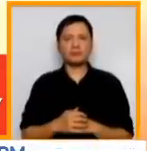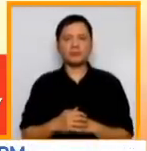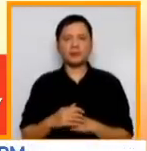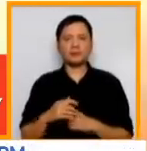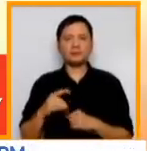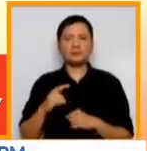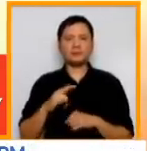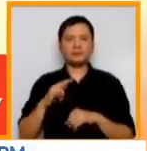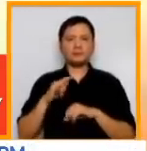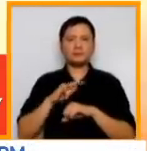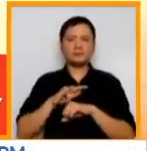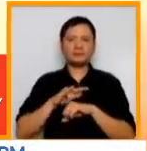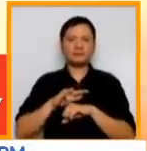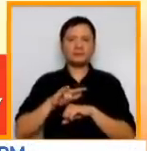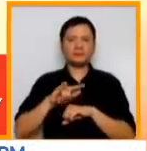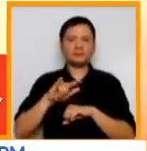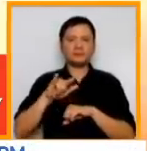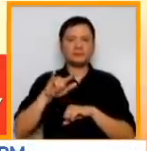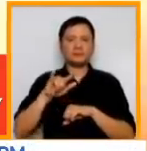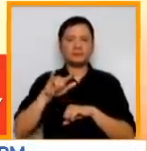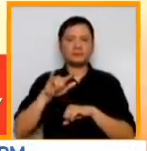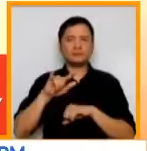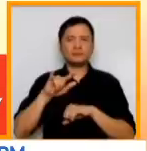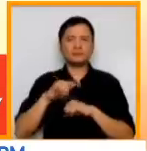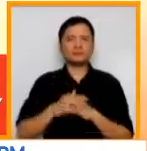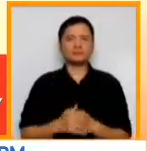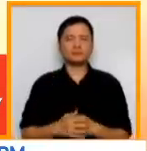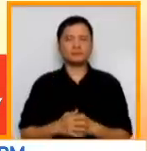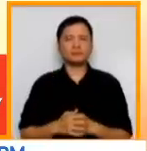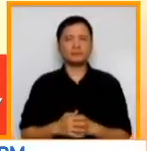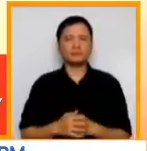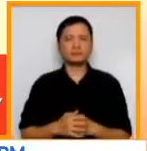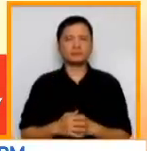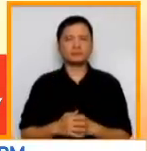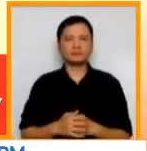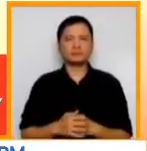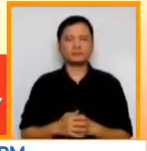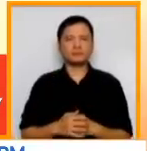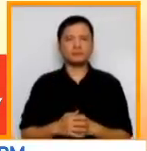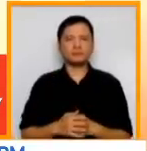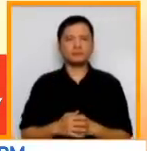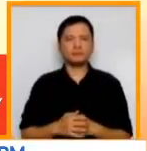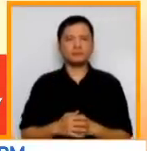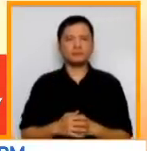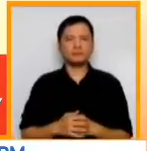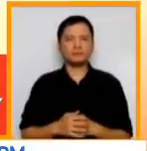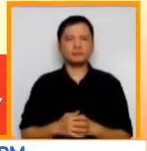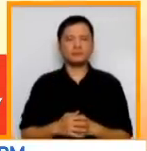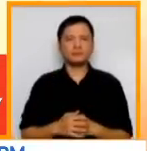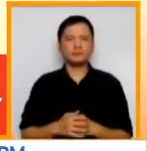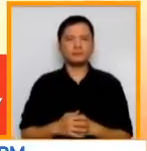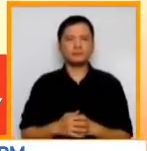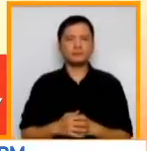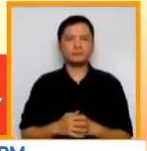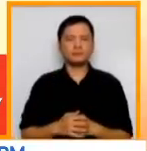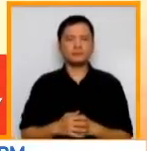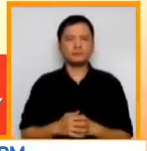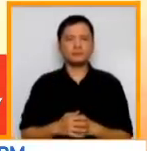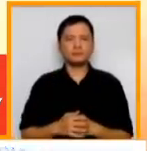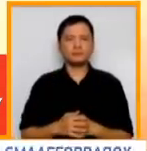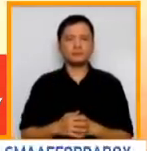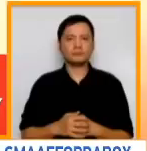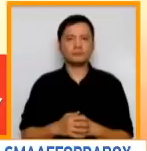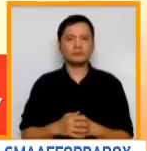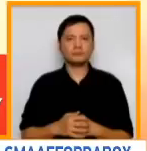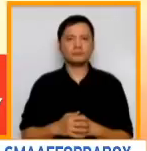kasi babangga kami sa kapader. Nung pinapalipad na niya ng piloto ng